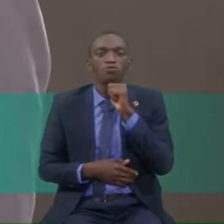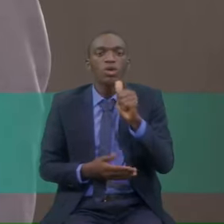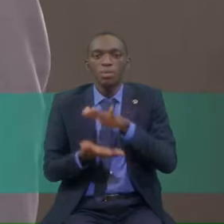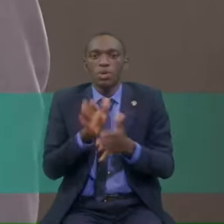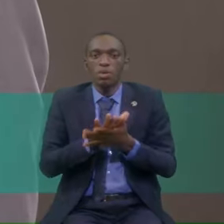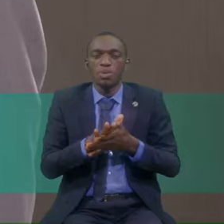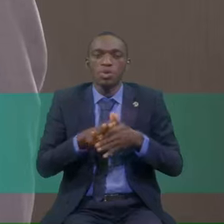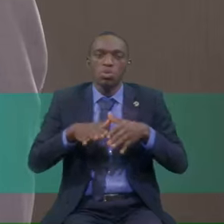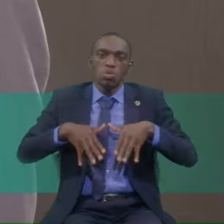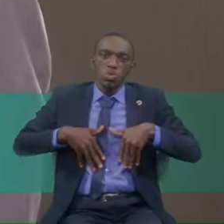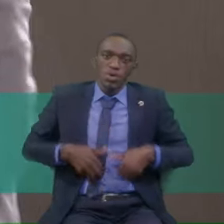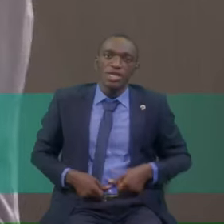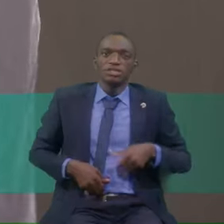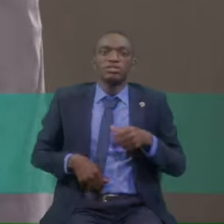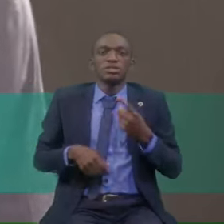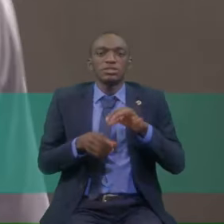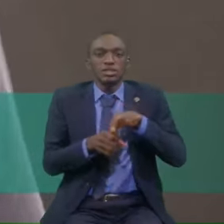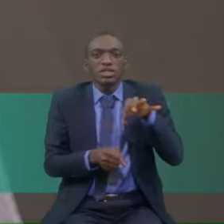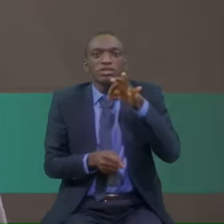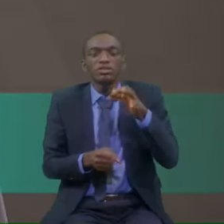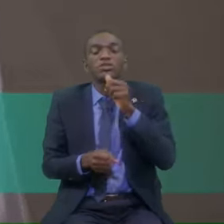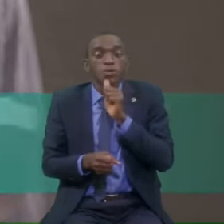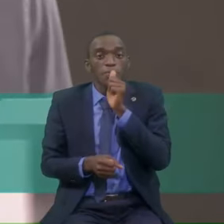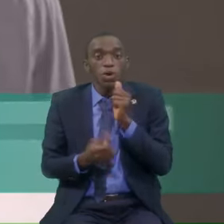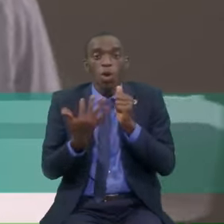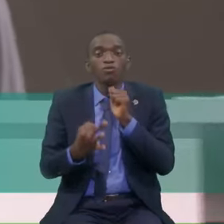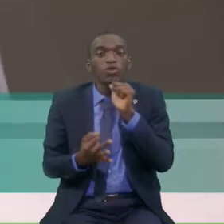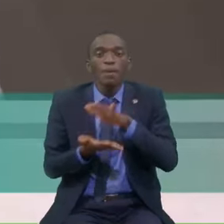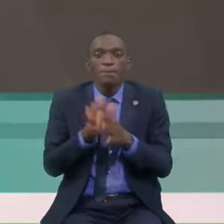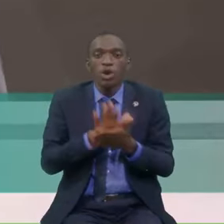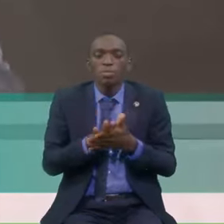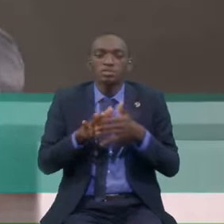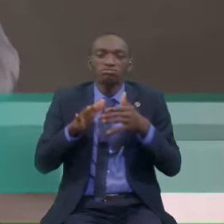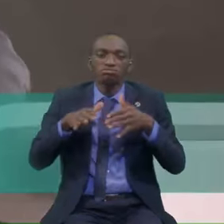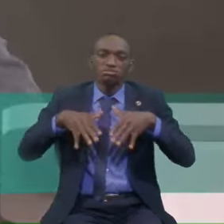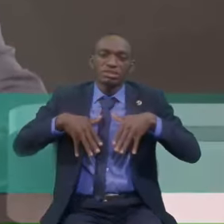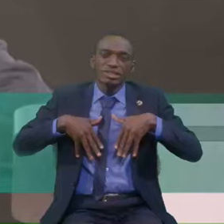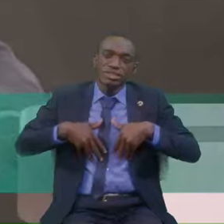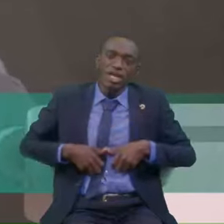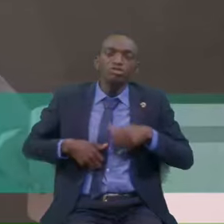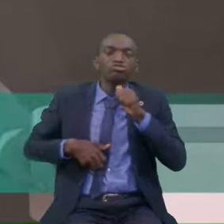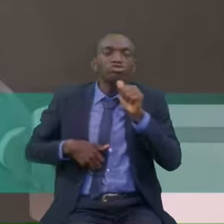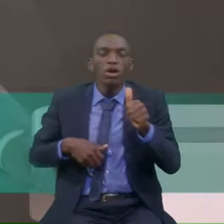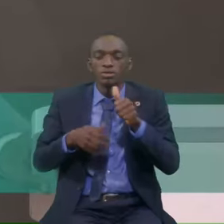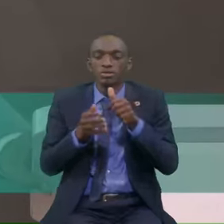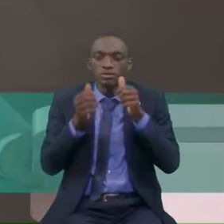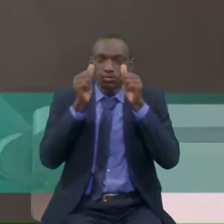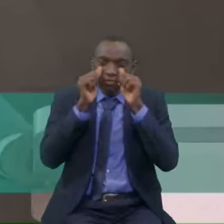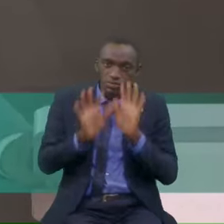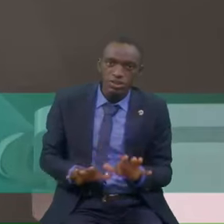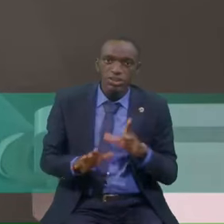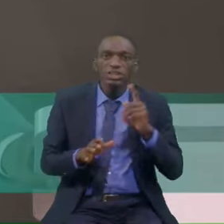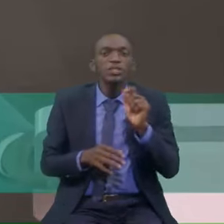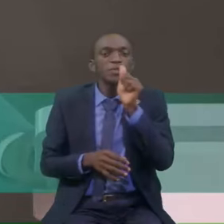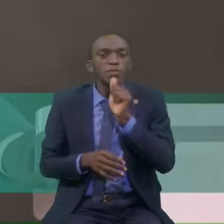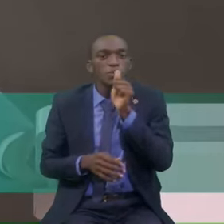vous, l'onction que vous avez reçue. Le secret. Le secret. Pour ne pas être fatigué. Le